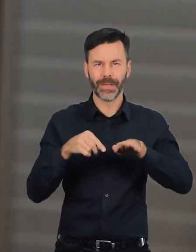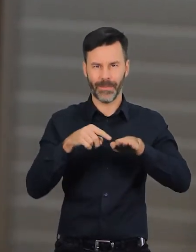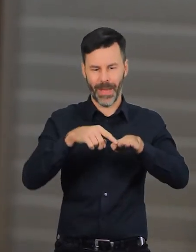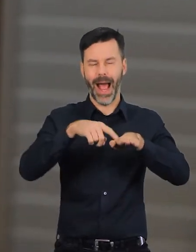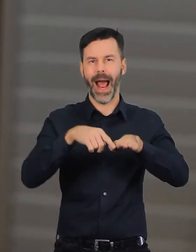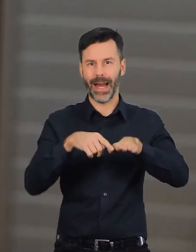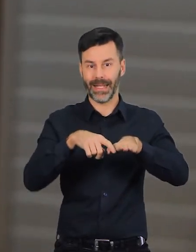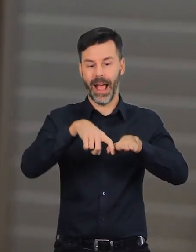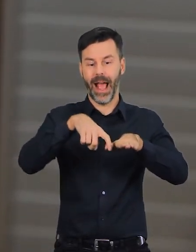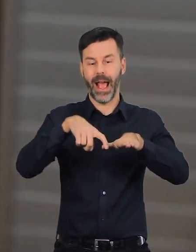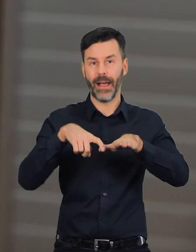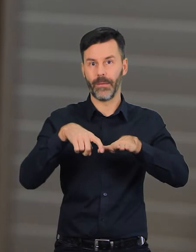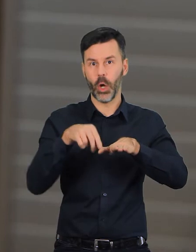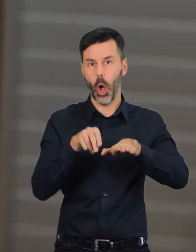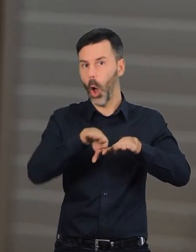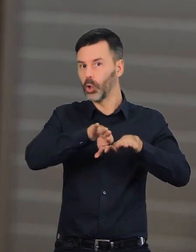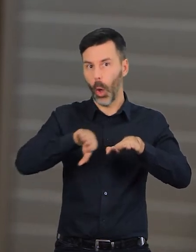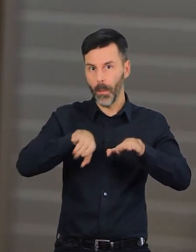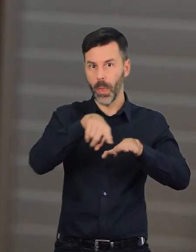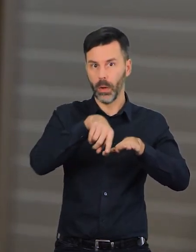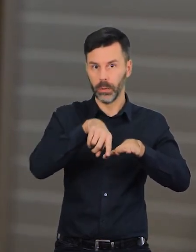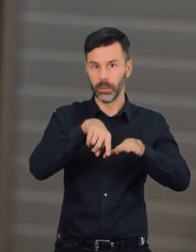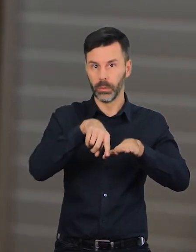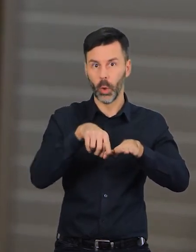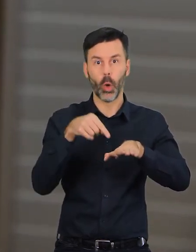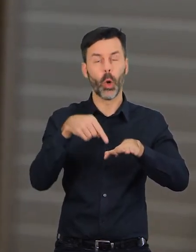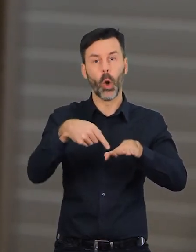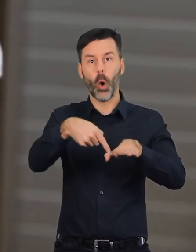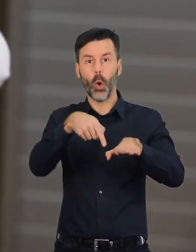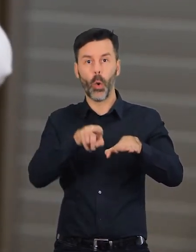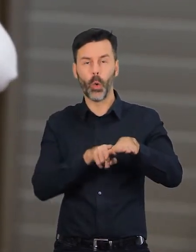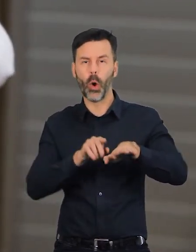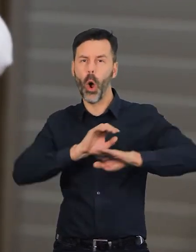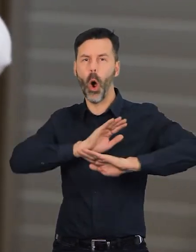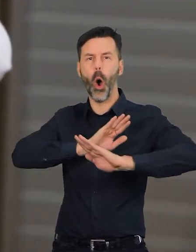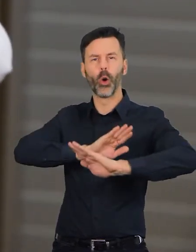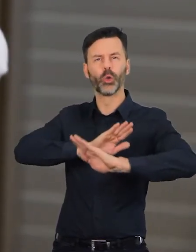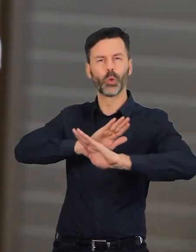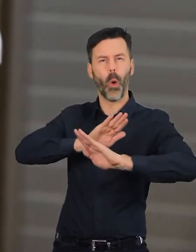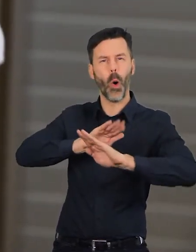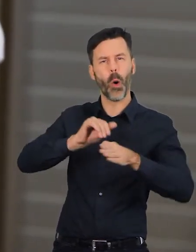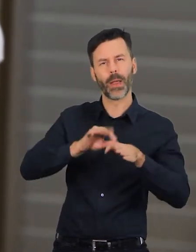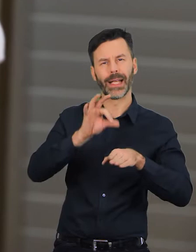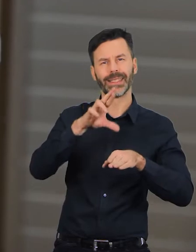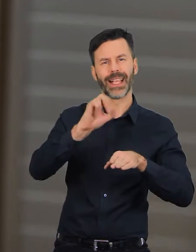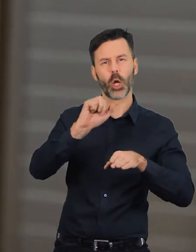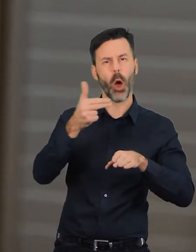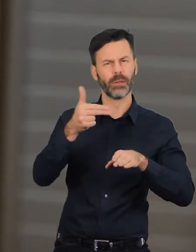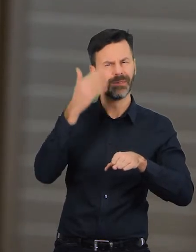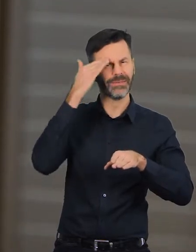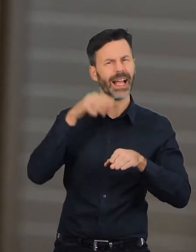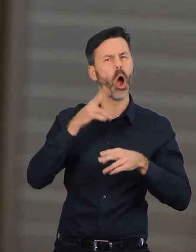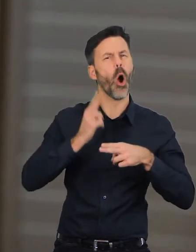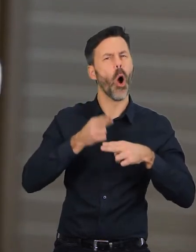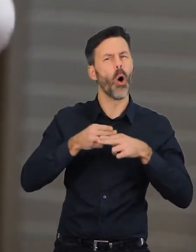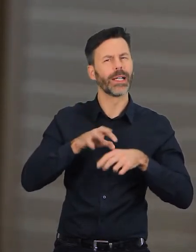palec od pozostałych czterech palców. Z boku mamy osłonę silikonową, która chroni staw, który